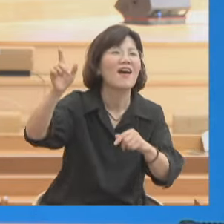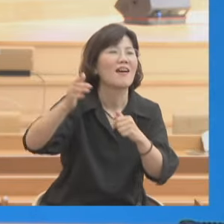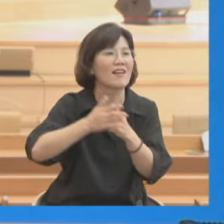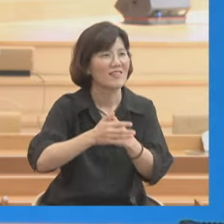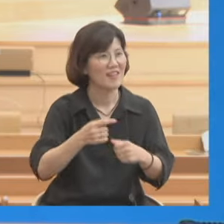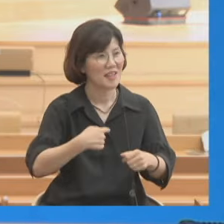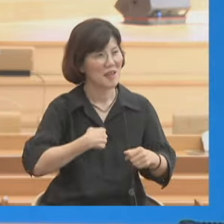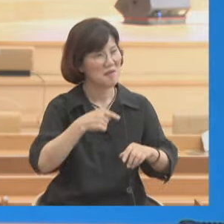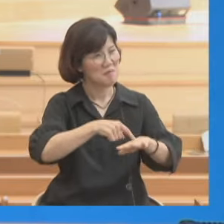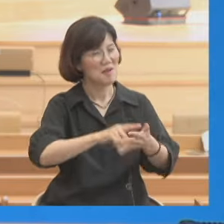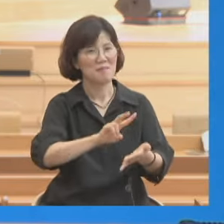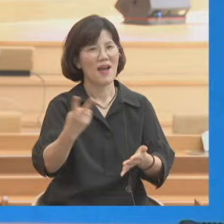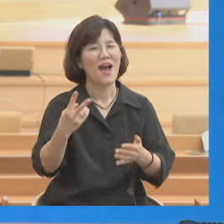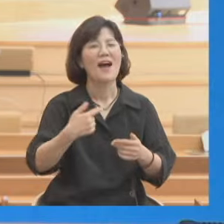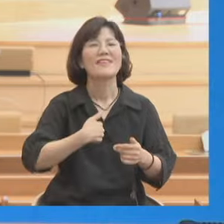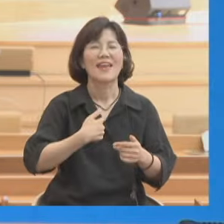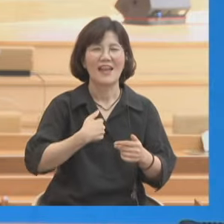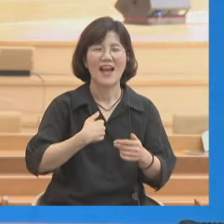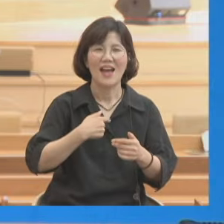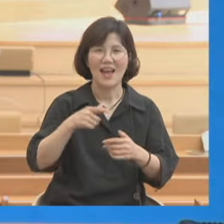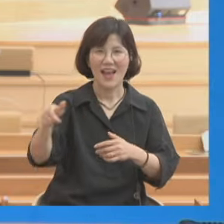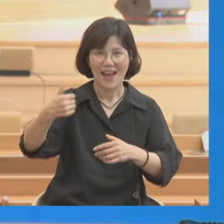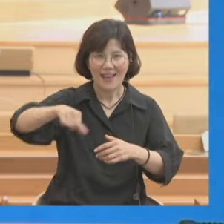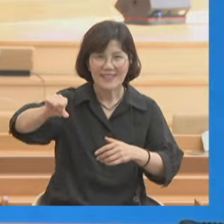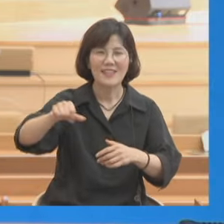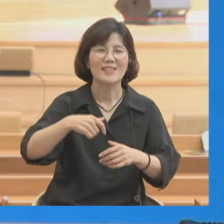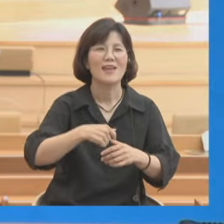내가 훌륭한 음악 선생님이 되어주리라.